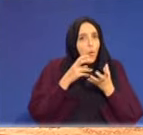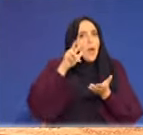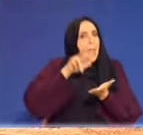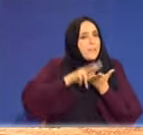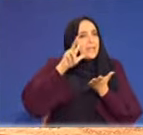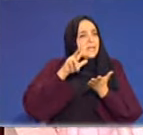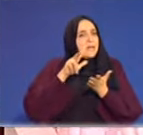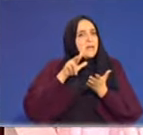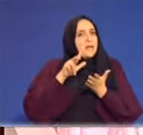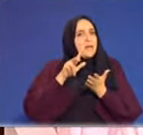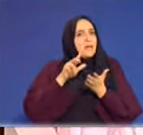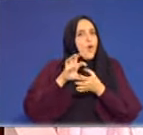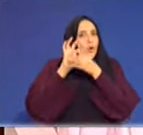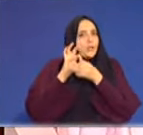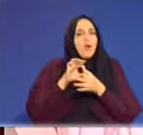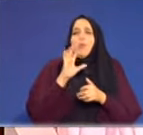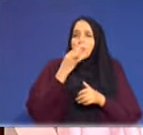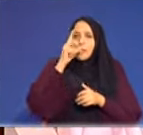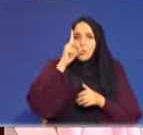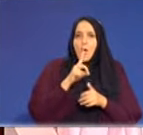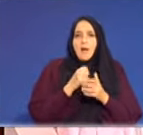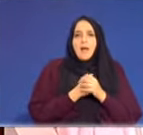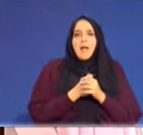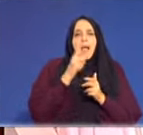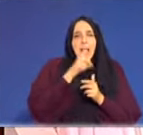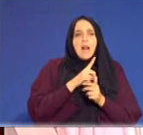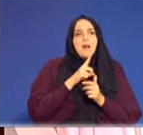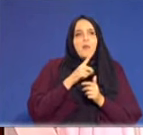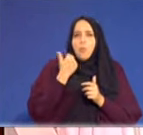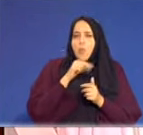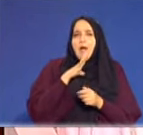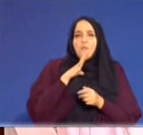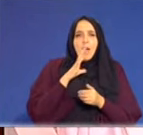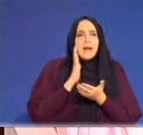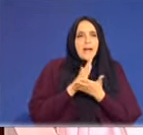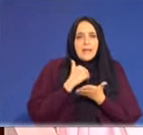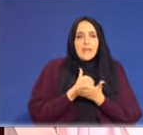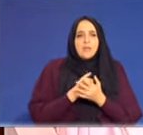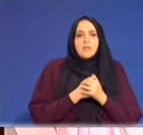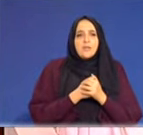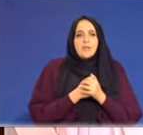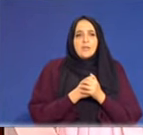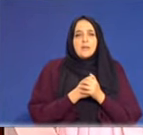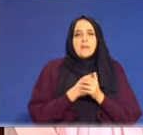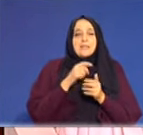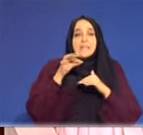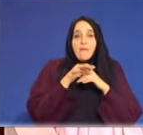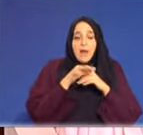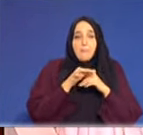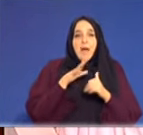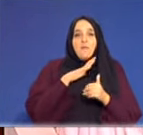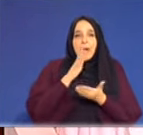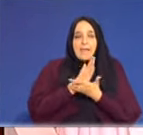يبارك تورث بلا ما تدير عقد الزواج تولي المراه هذه نتاع